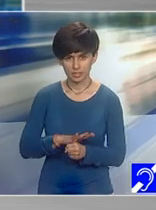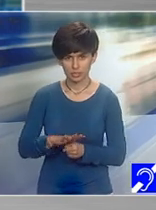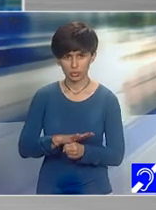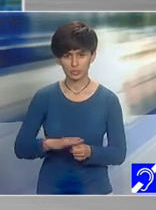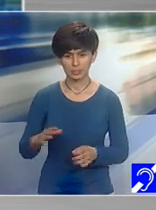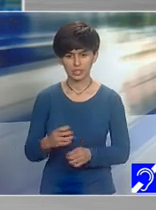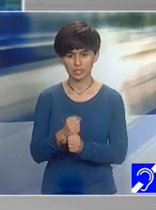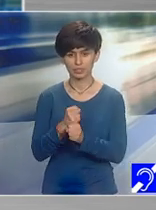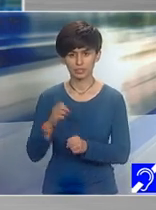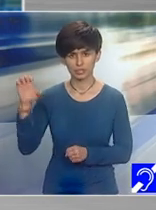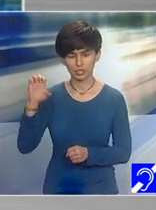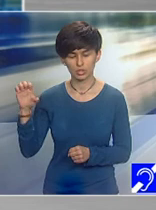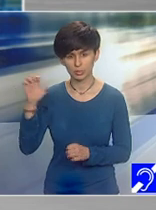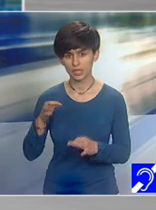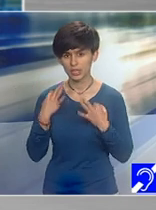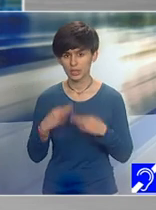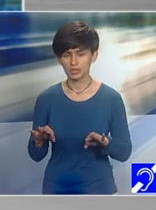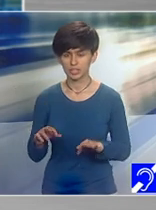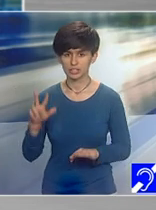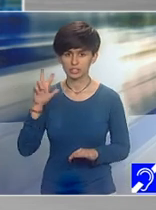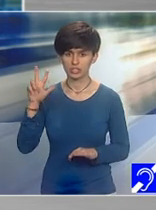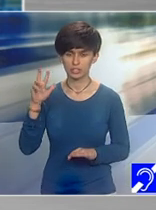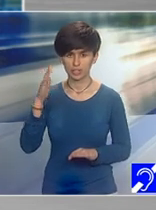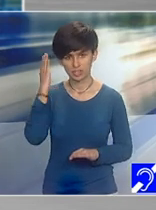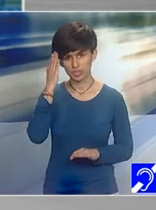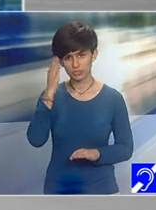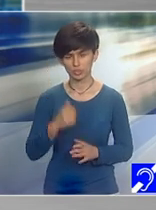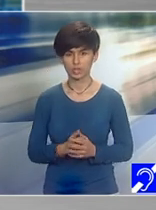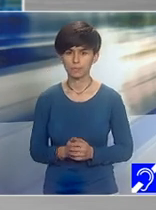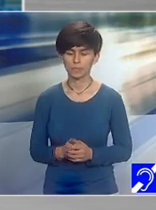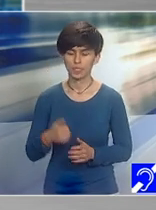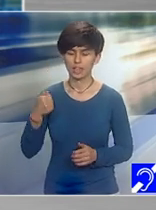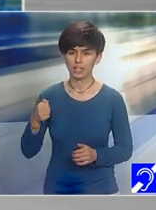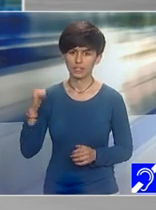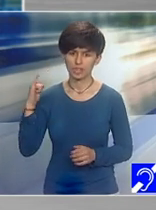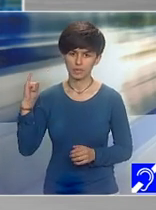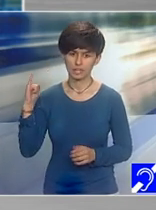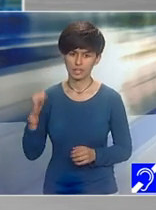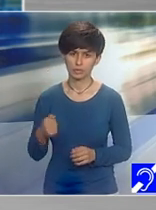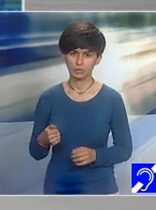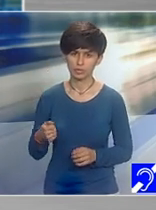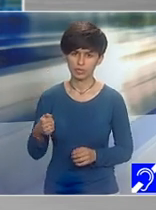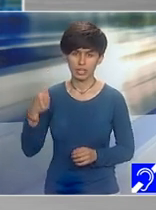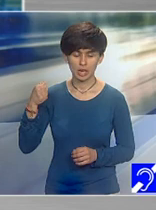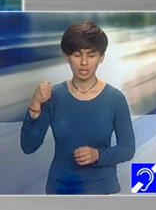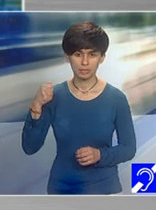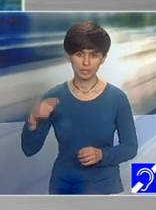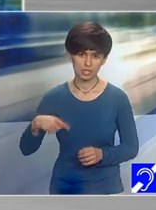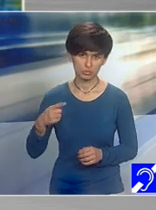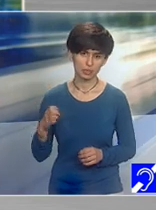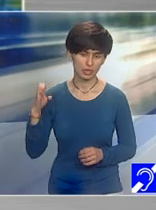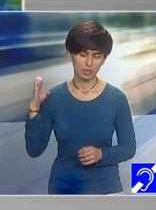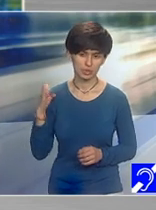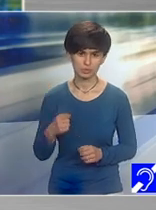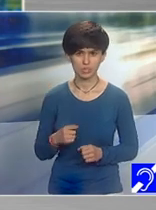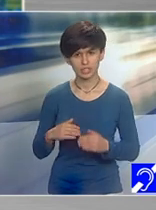europene modernizarea celor trei școli mari și importante, Avram Iancu, Agărbiceanu și Eminescu. La ele se vor construi și